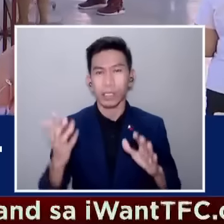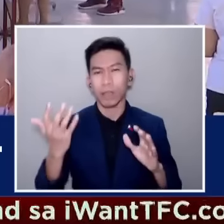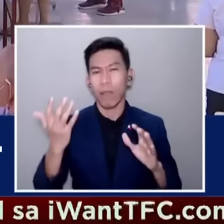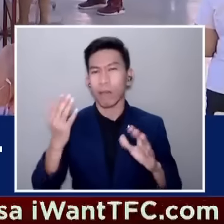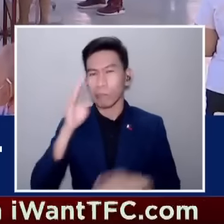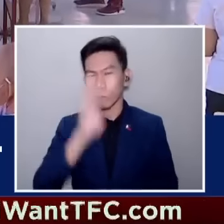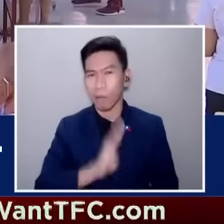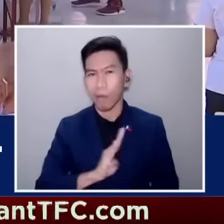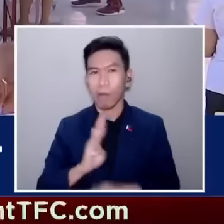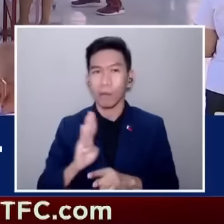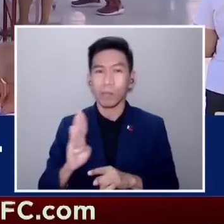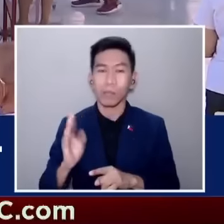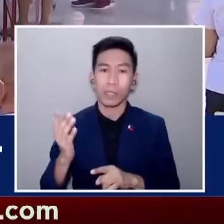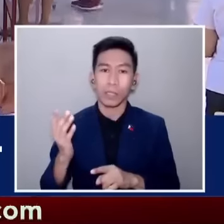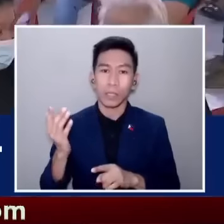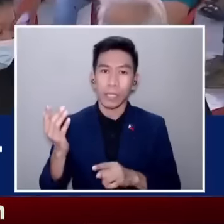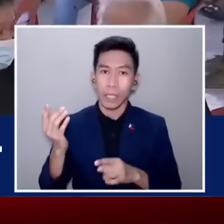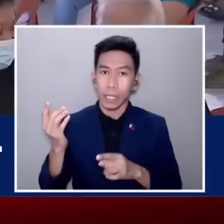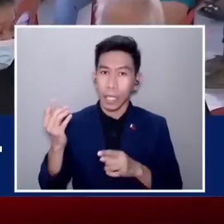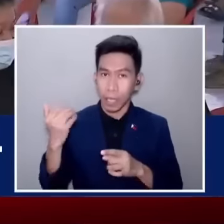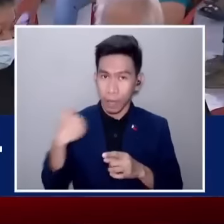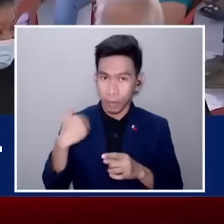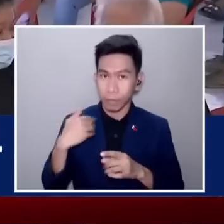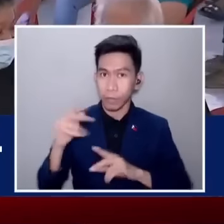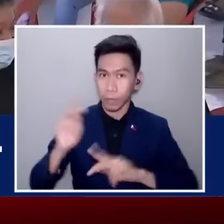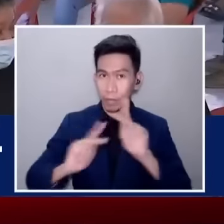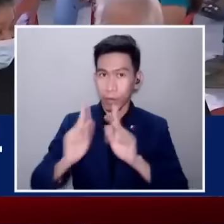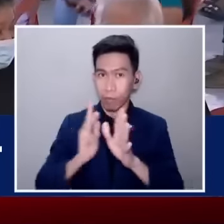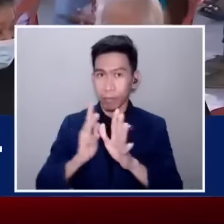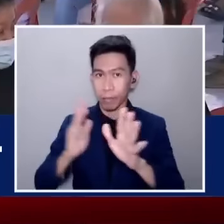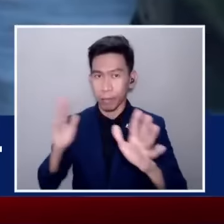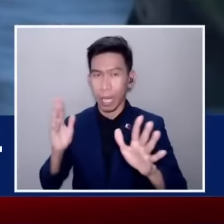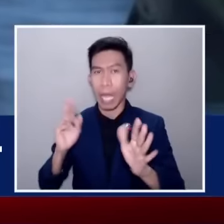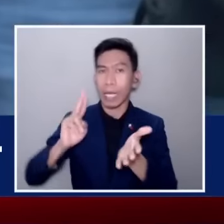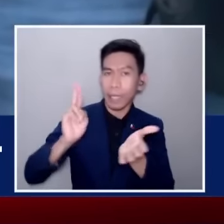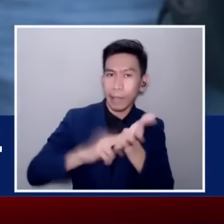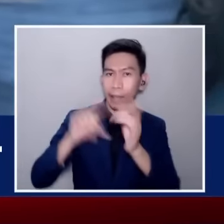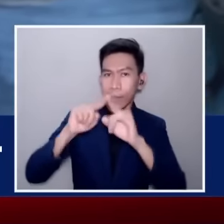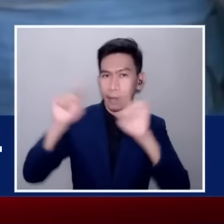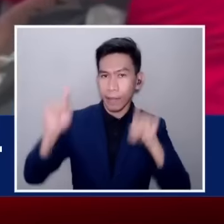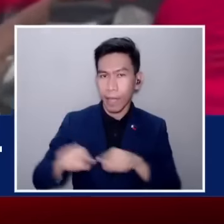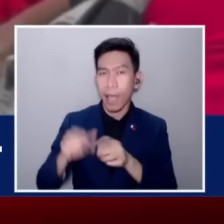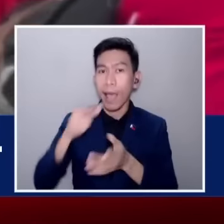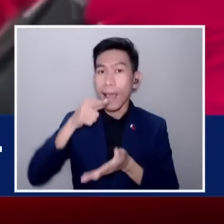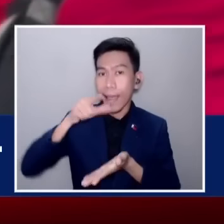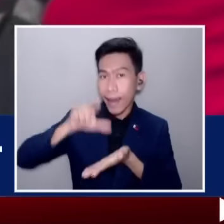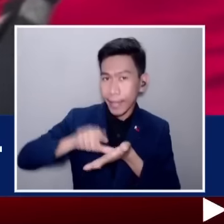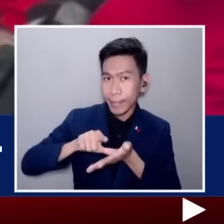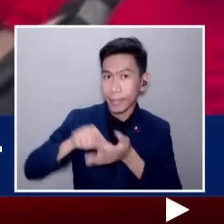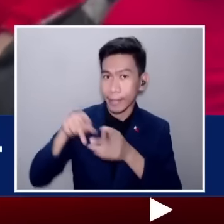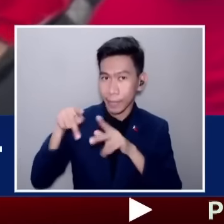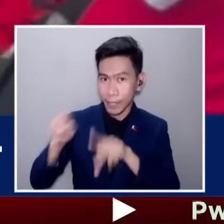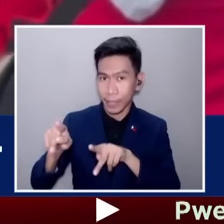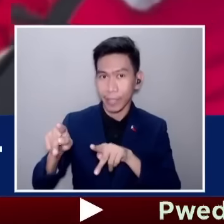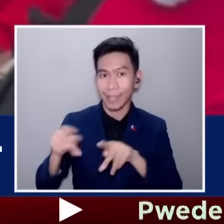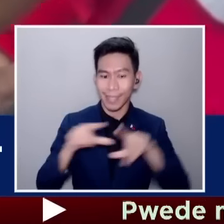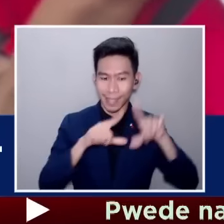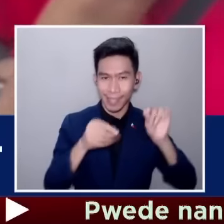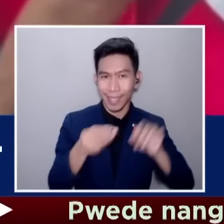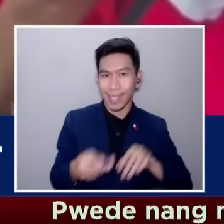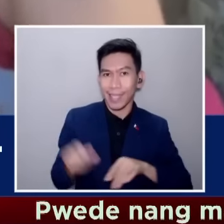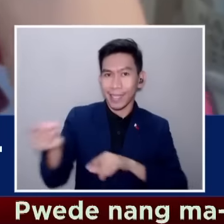dyan, pumirma ng waiver ang mga botante at kumbaga isinuot lang nila doon sa Comelec box ang kanilang